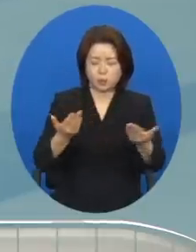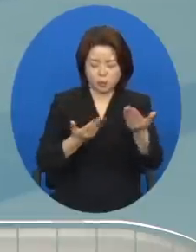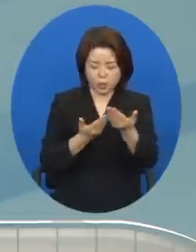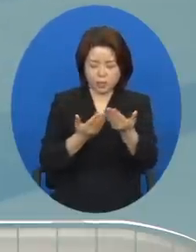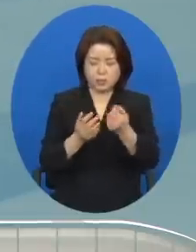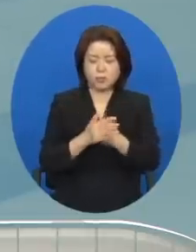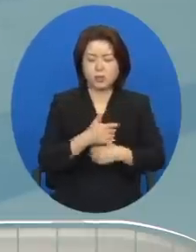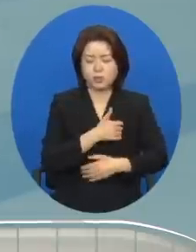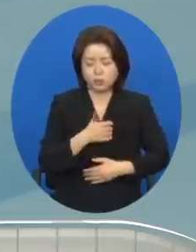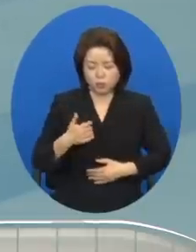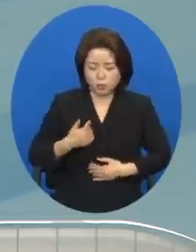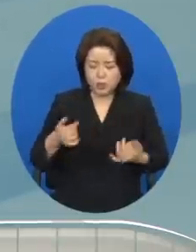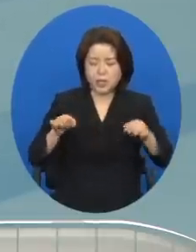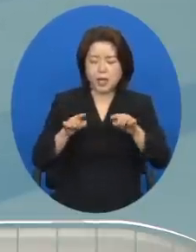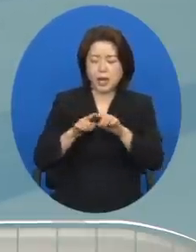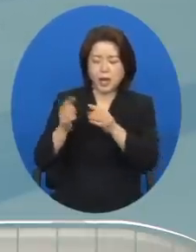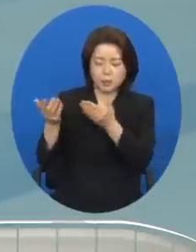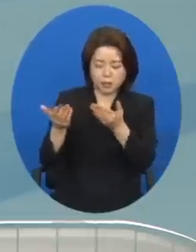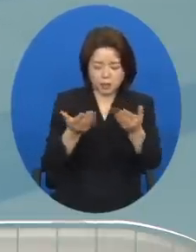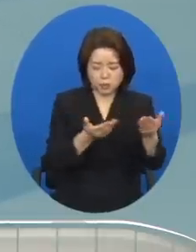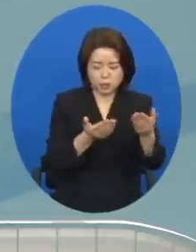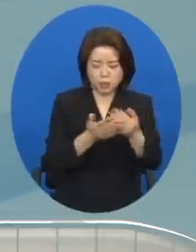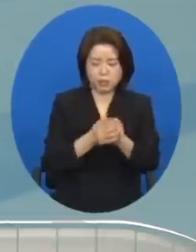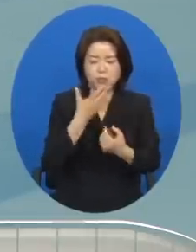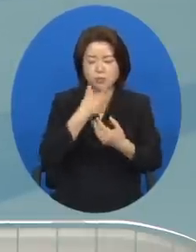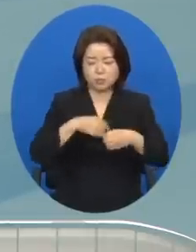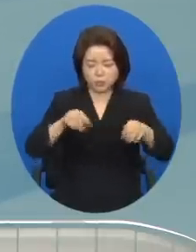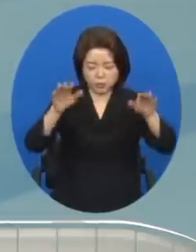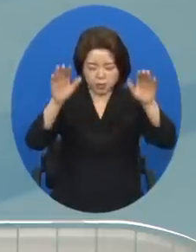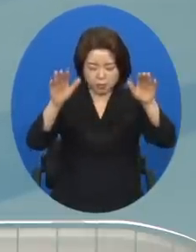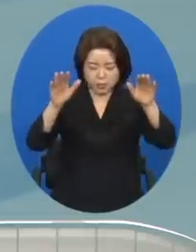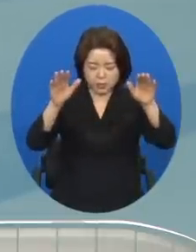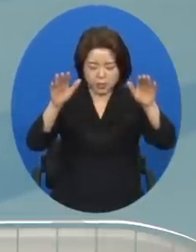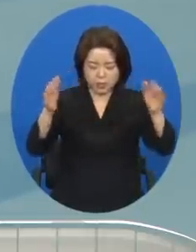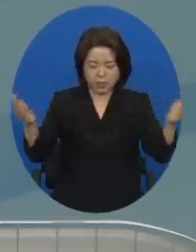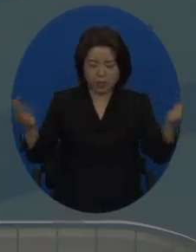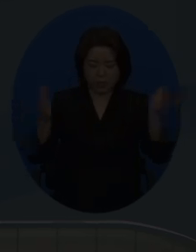충만히 함께 하시기를 축원하옵나이다. 아멘.